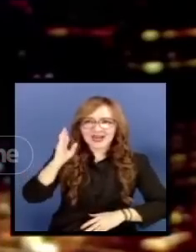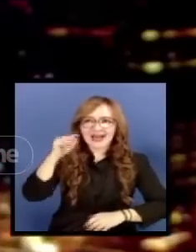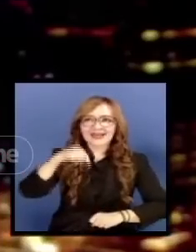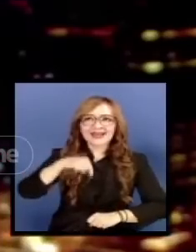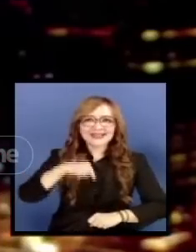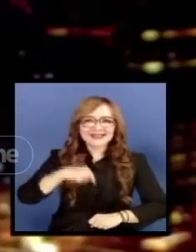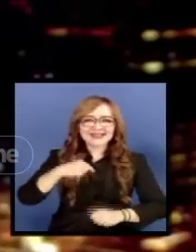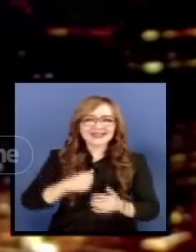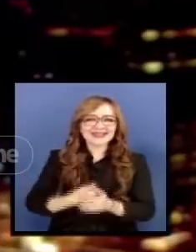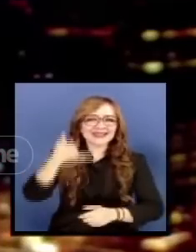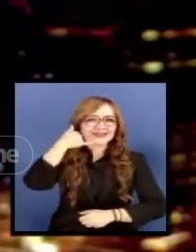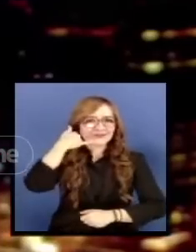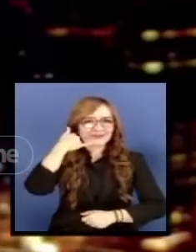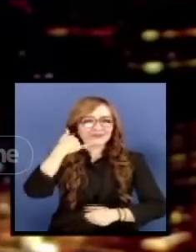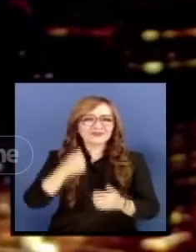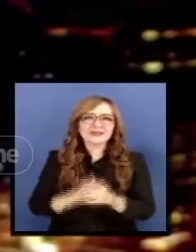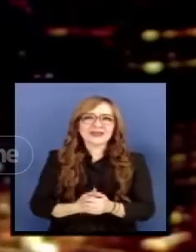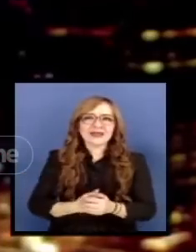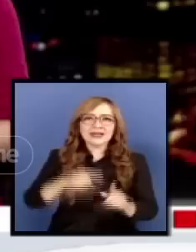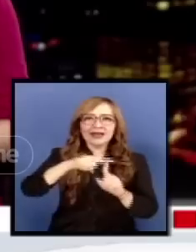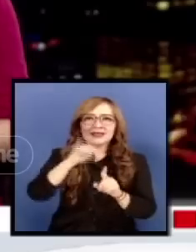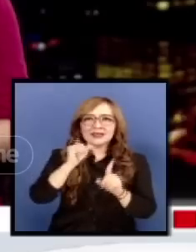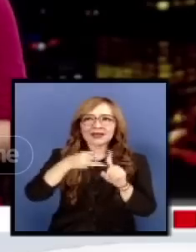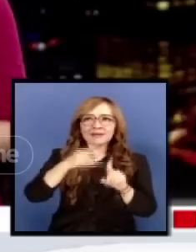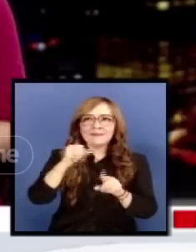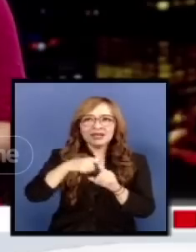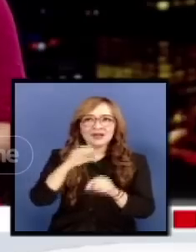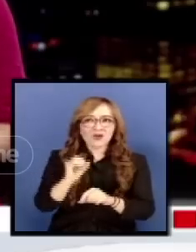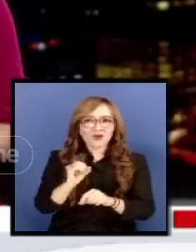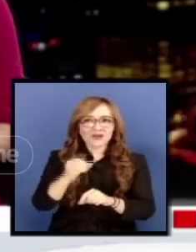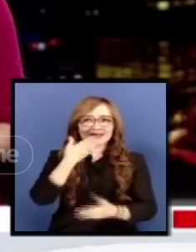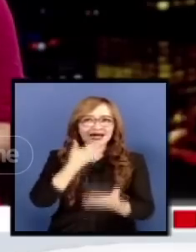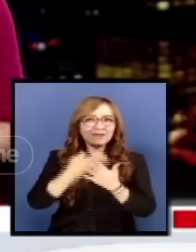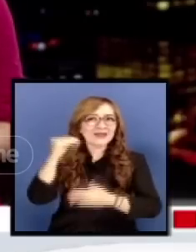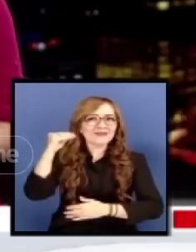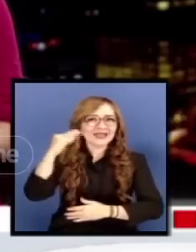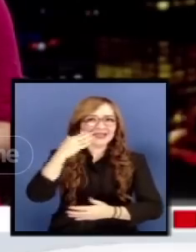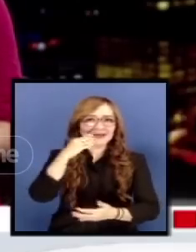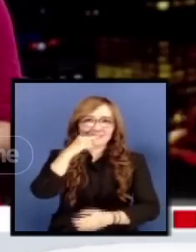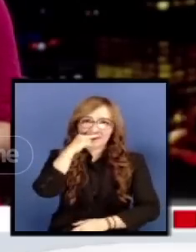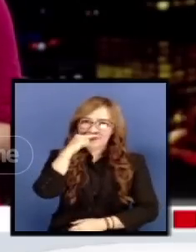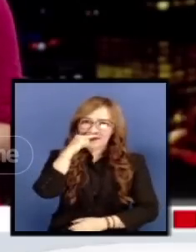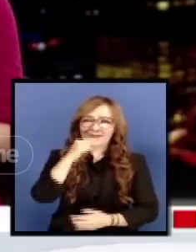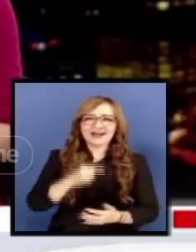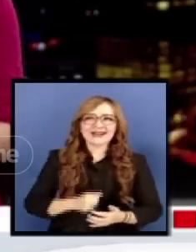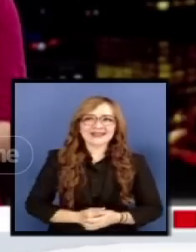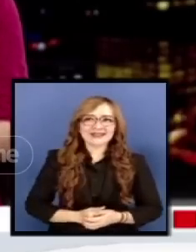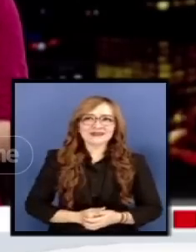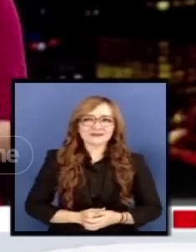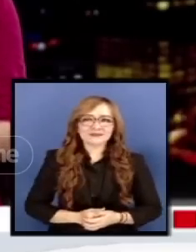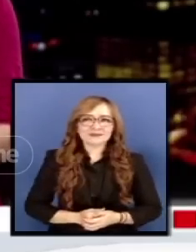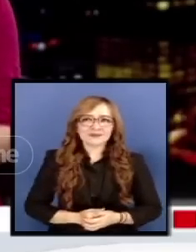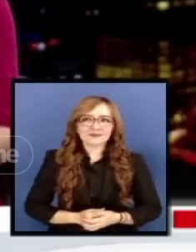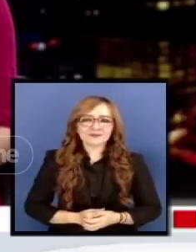peneliti Indonesia Corruption Watch, ada Tibiko Zabar. Selamat pagi Bapak-Bapak. Ya, selamat pagi Mbak